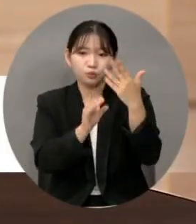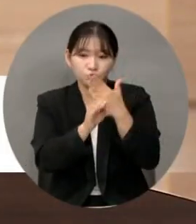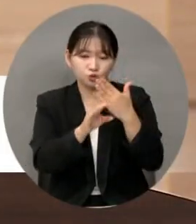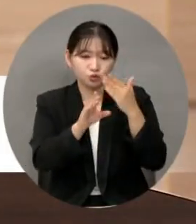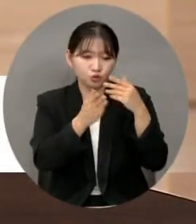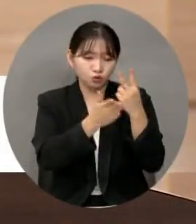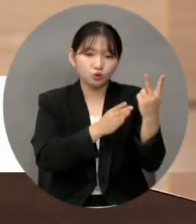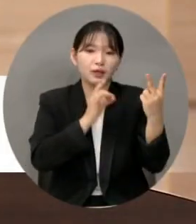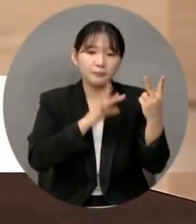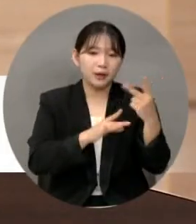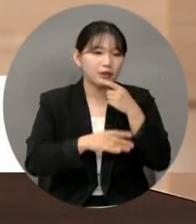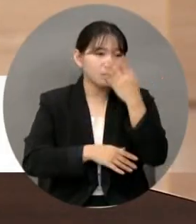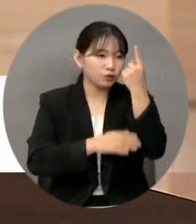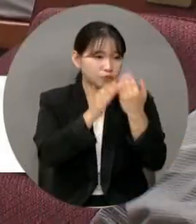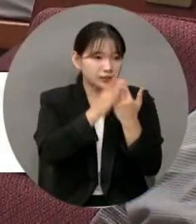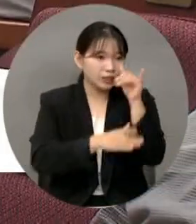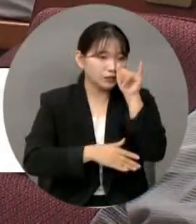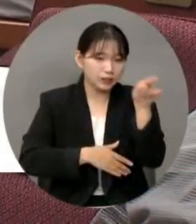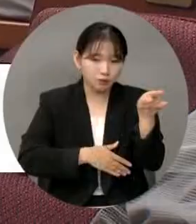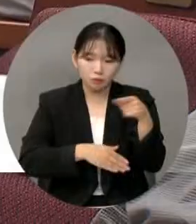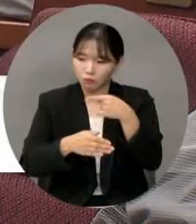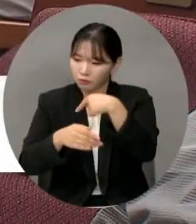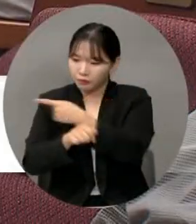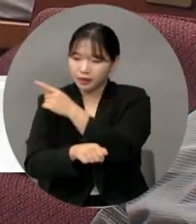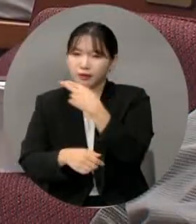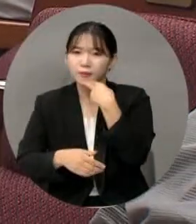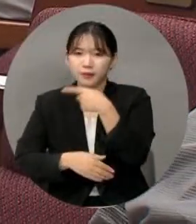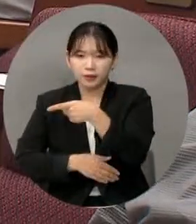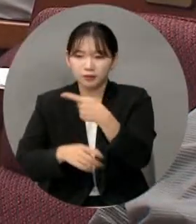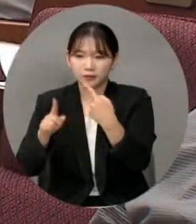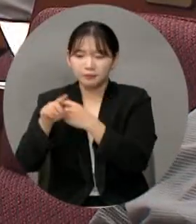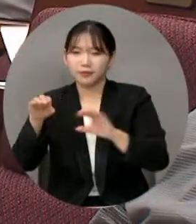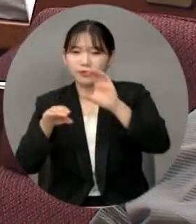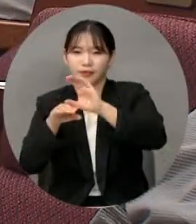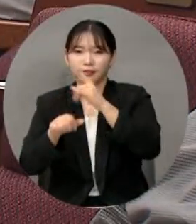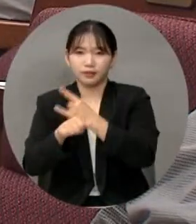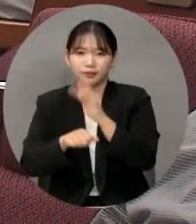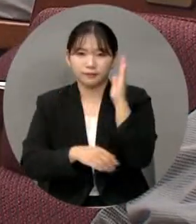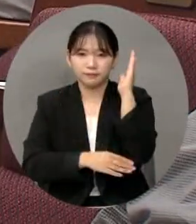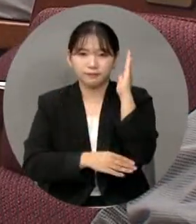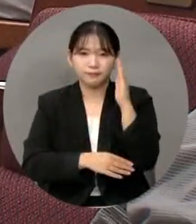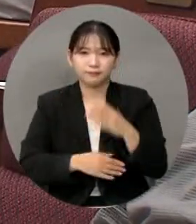종만 여순 사건을 언급하고 있는 것도 보완할 사항이라고 덧붙였습니다